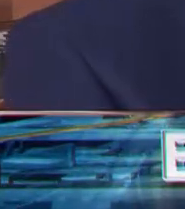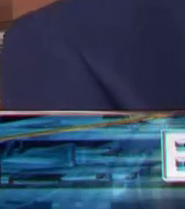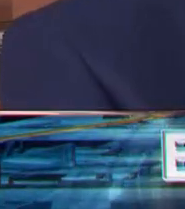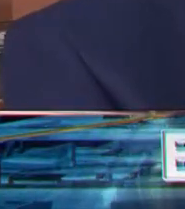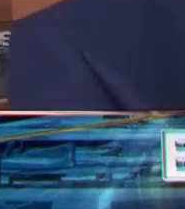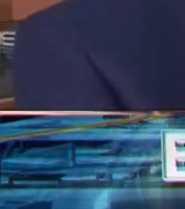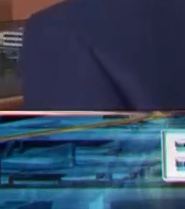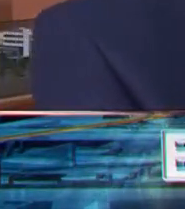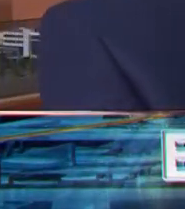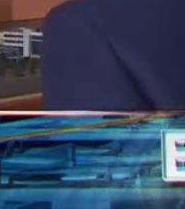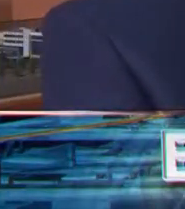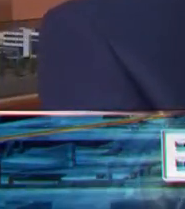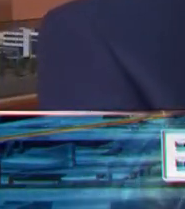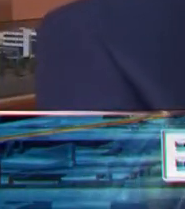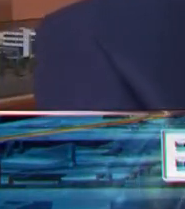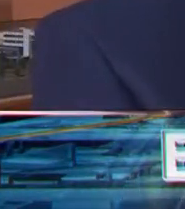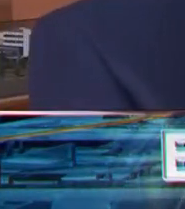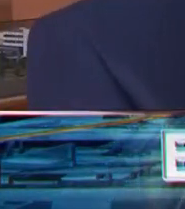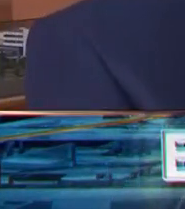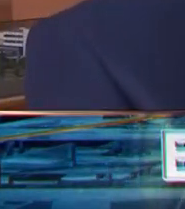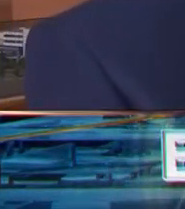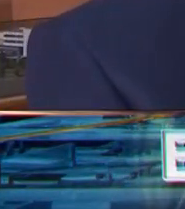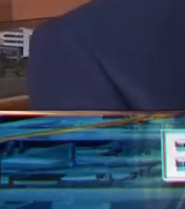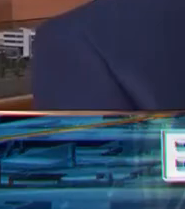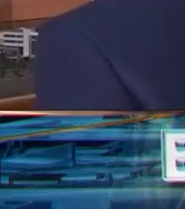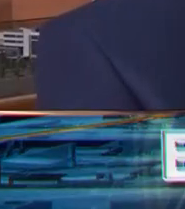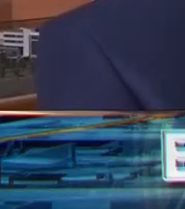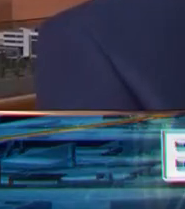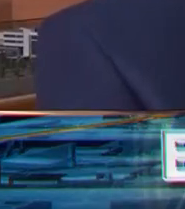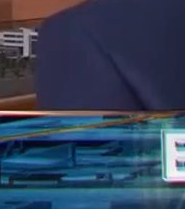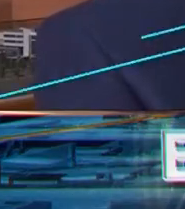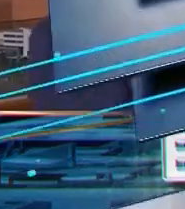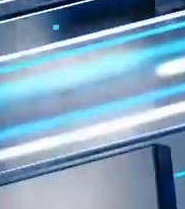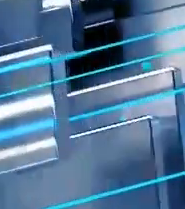Бұл программамыз ағымдағы жылдың 20-ші ноябрьде іске қосылады.